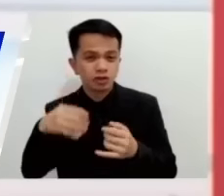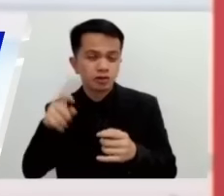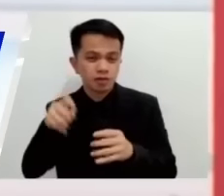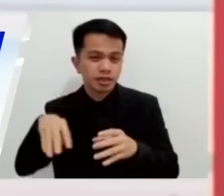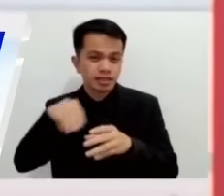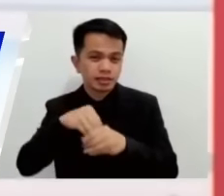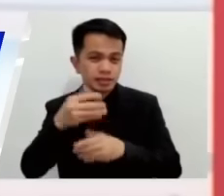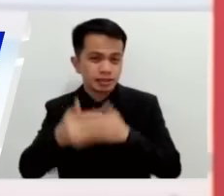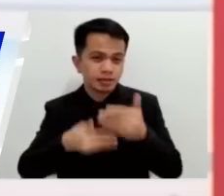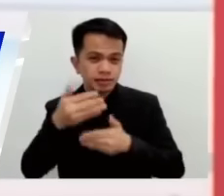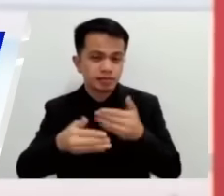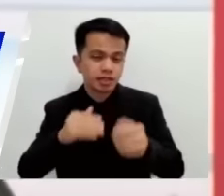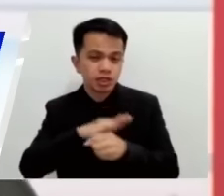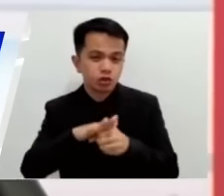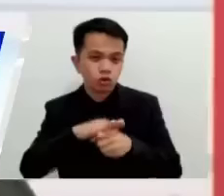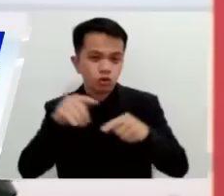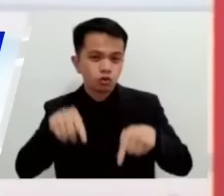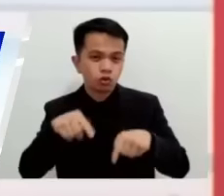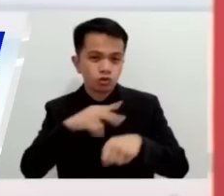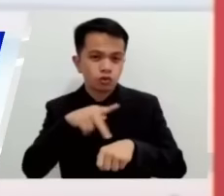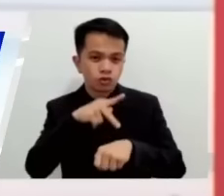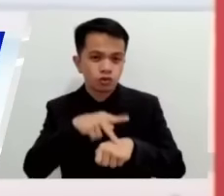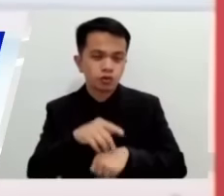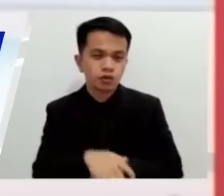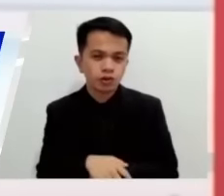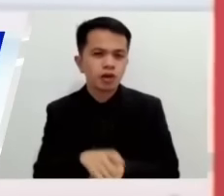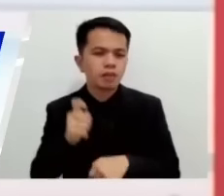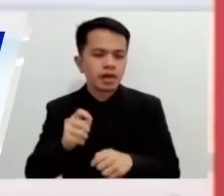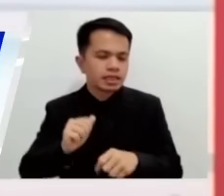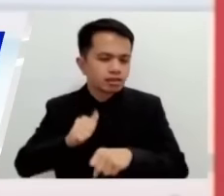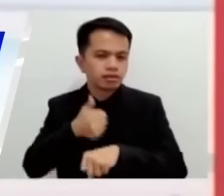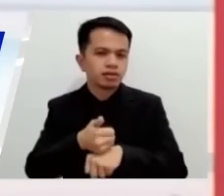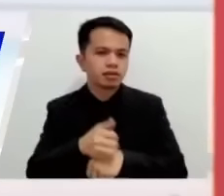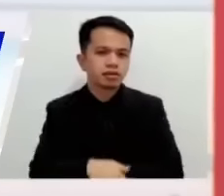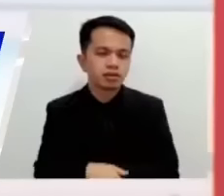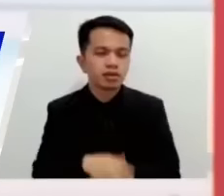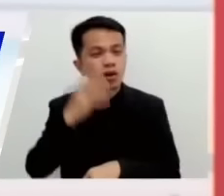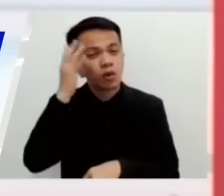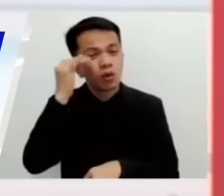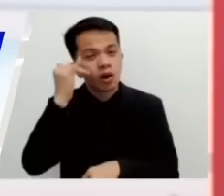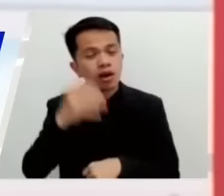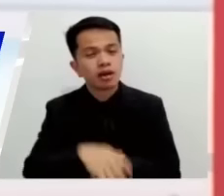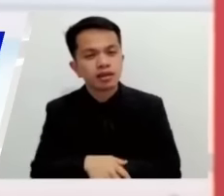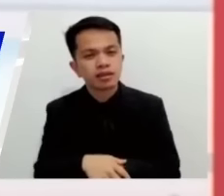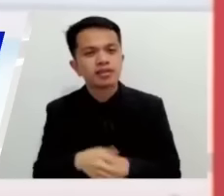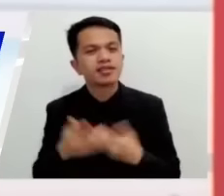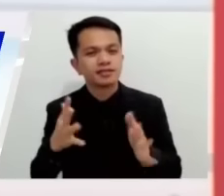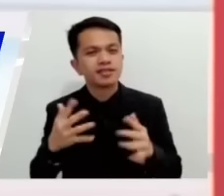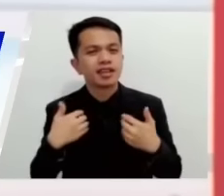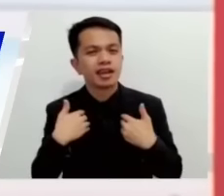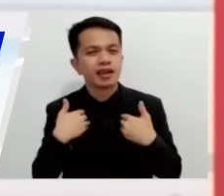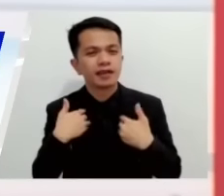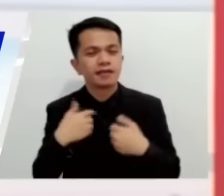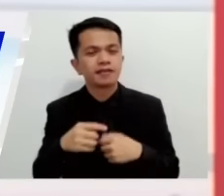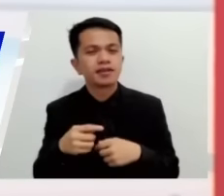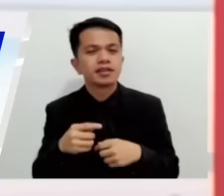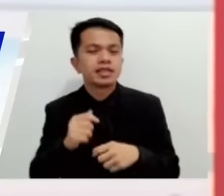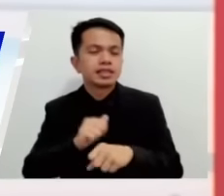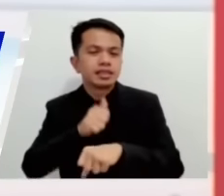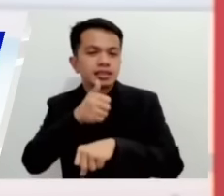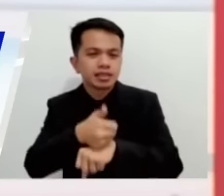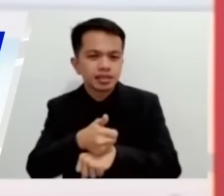locally, still have to be done. Because we have what has been done is that we have implemented and